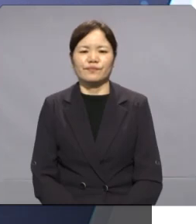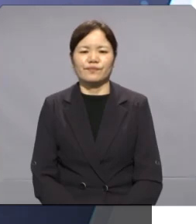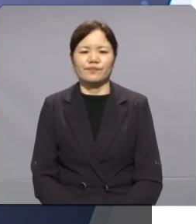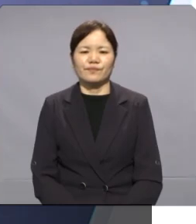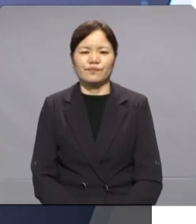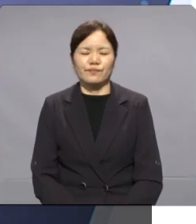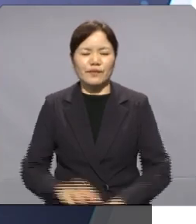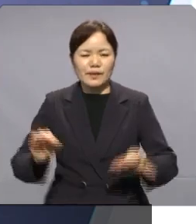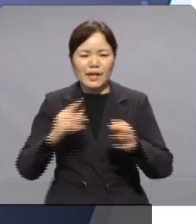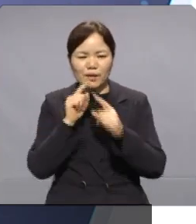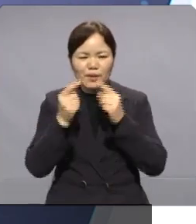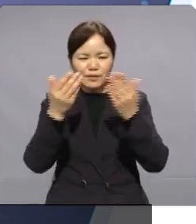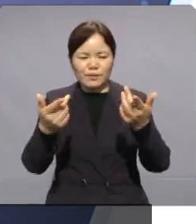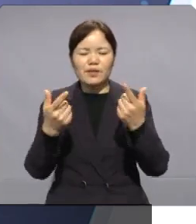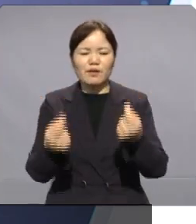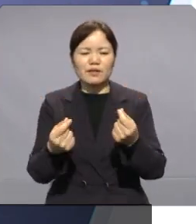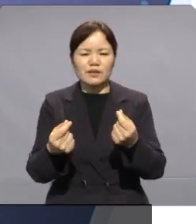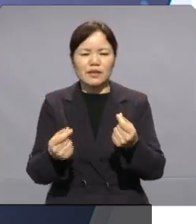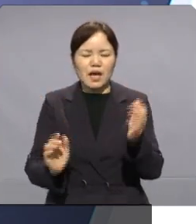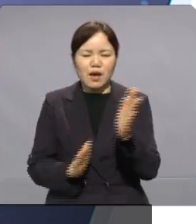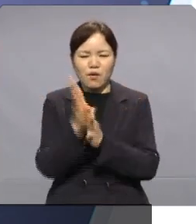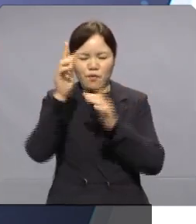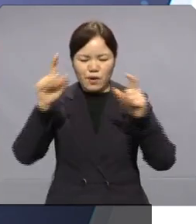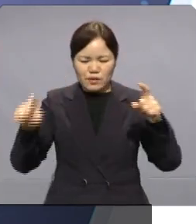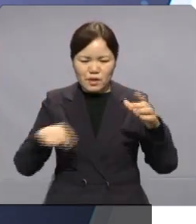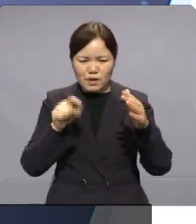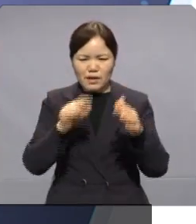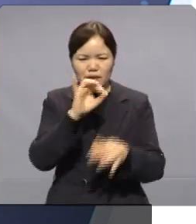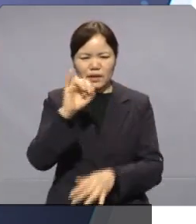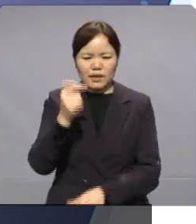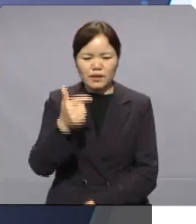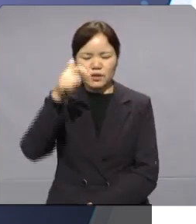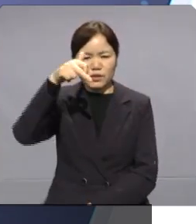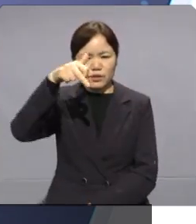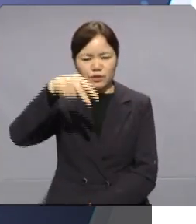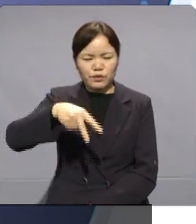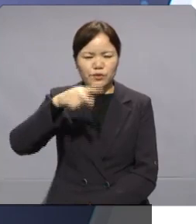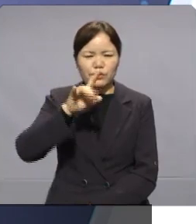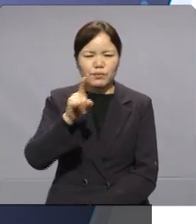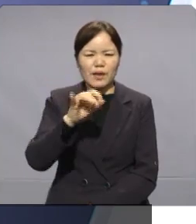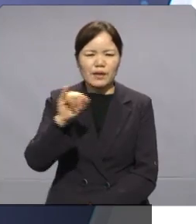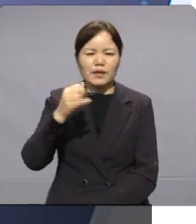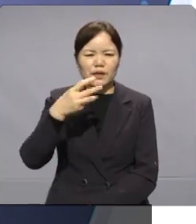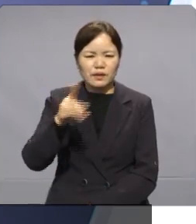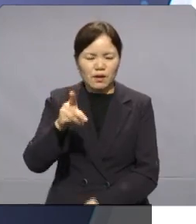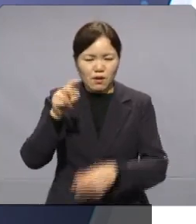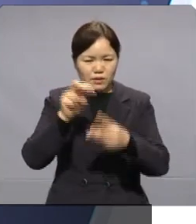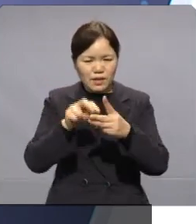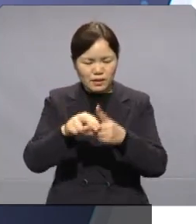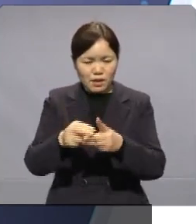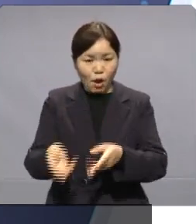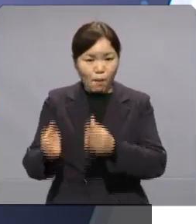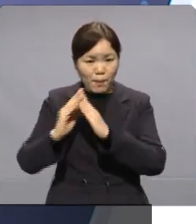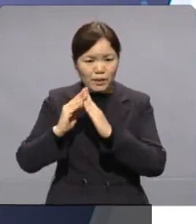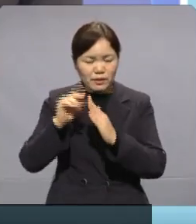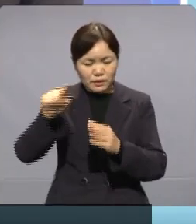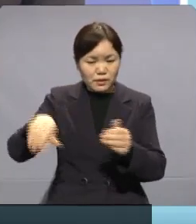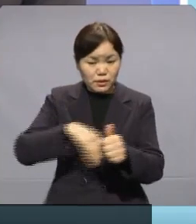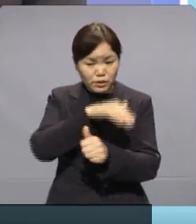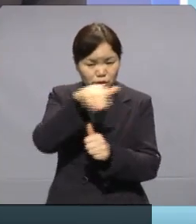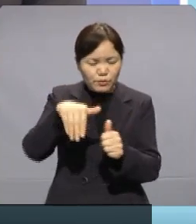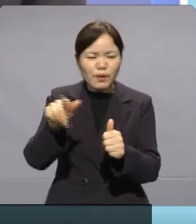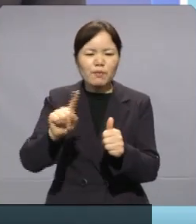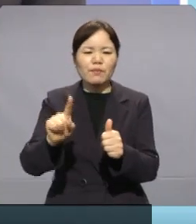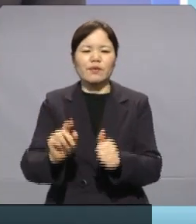앞에 제가 잠깐 말씀드렸듯이 저희 화성에 이제 인큐베이트 센터가 만들어지는데 그곳 주변이 동탄오당 주변이